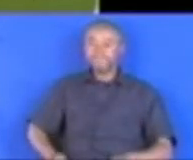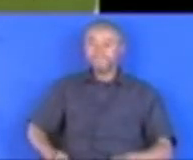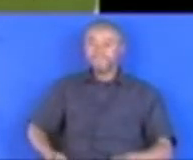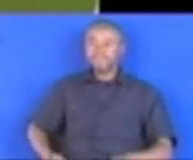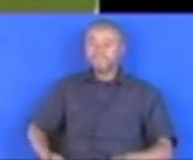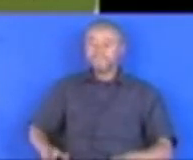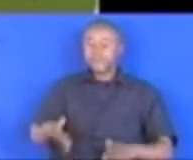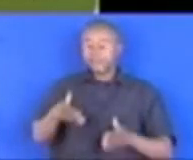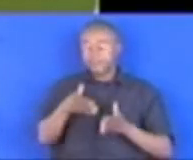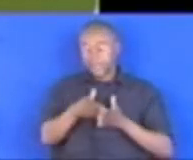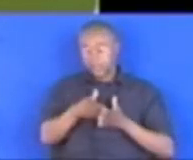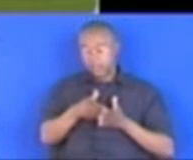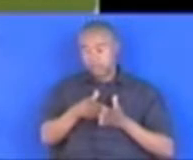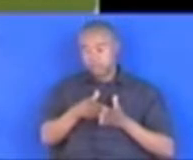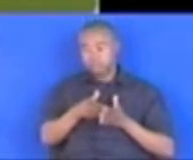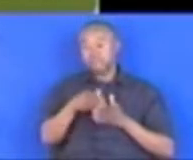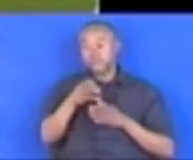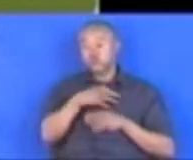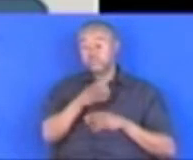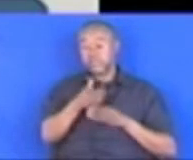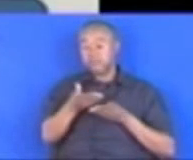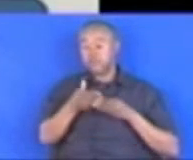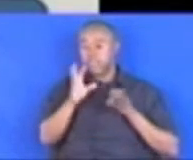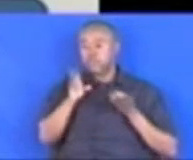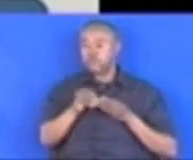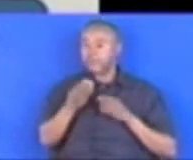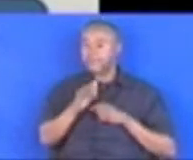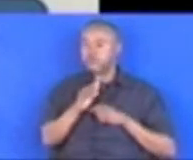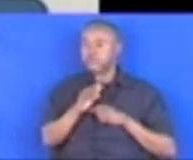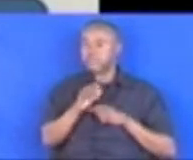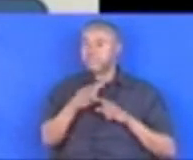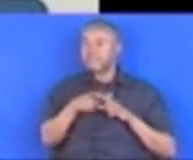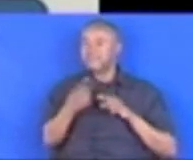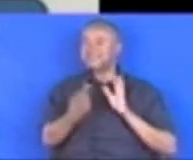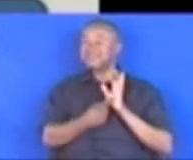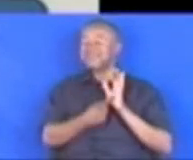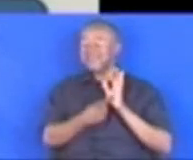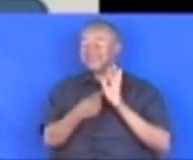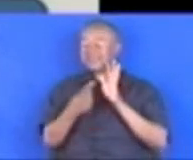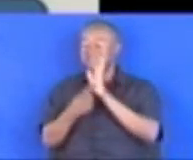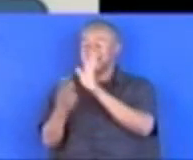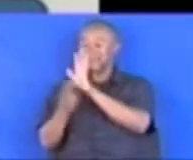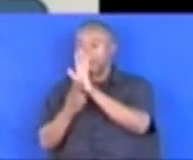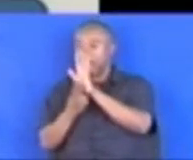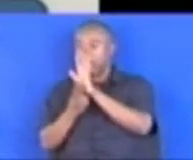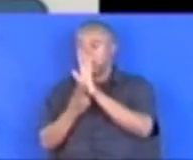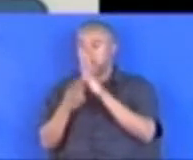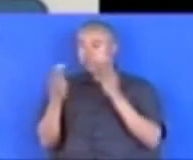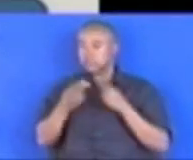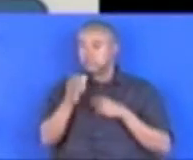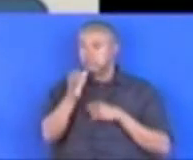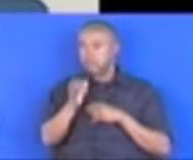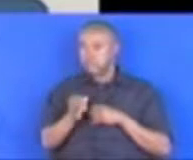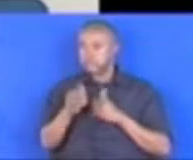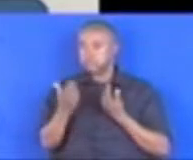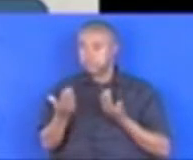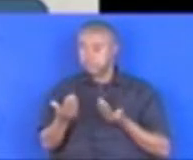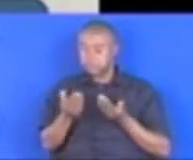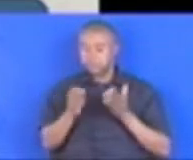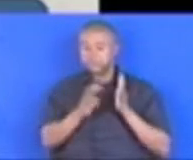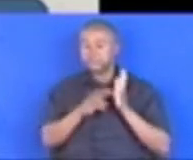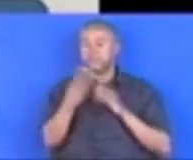Aprili 2021, wizara ilipokea jumla ya shilingi bilioni 667.9 sawa na 74% ya